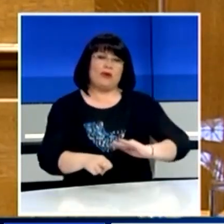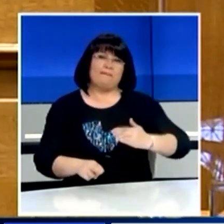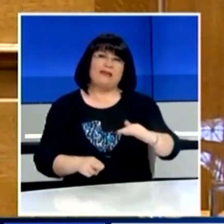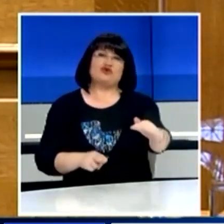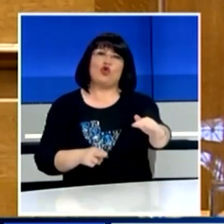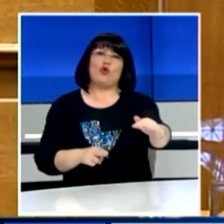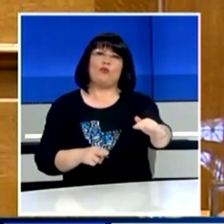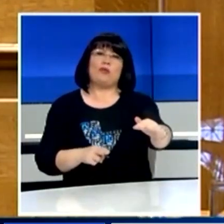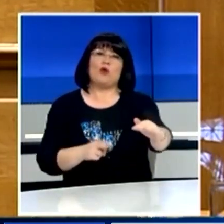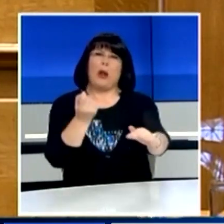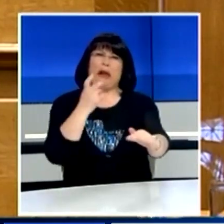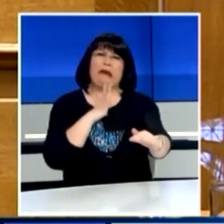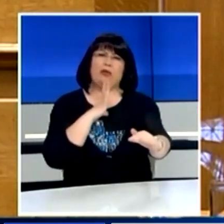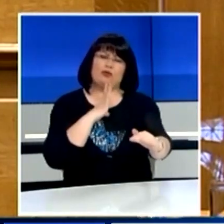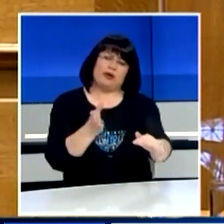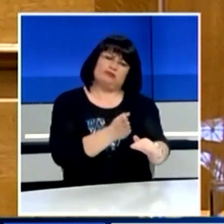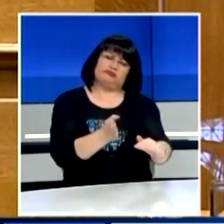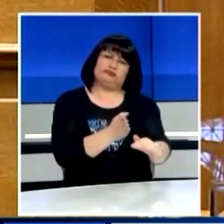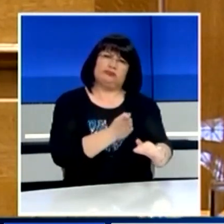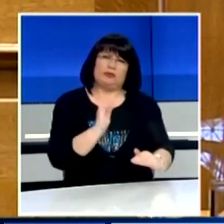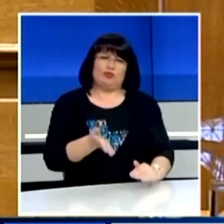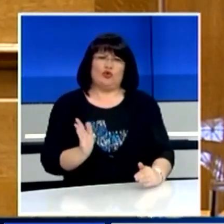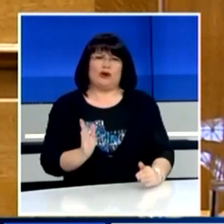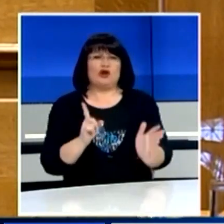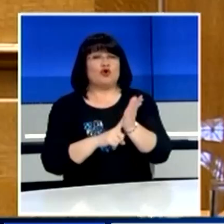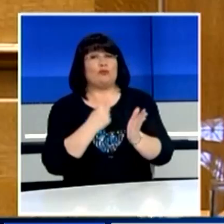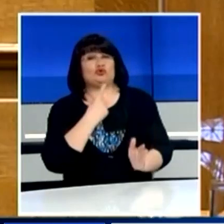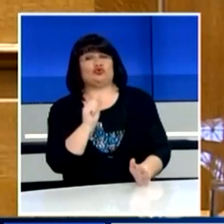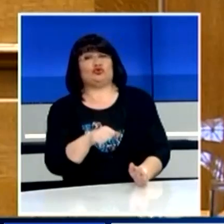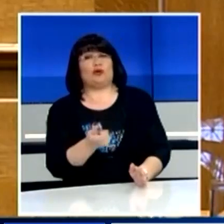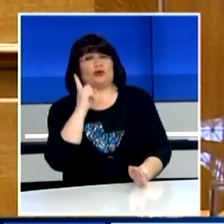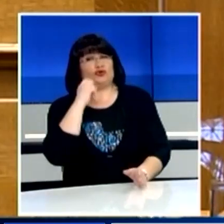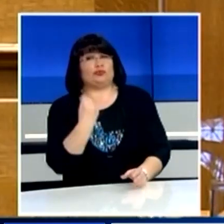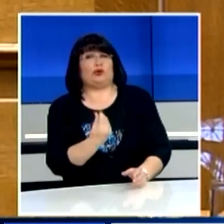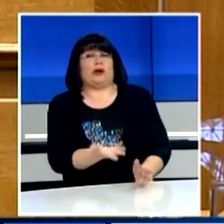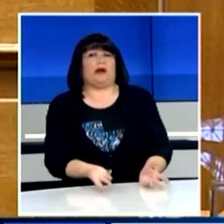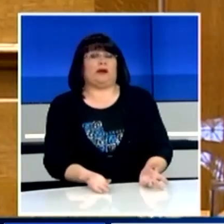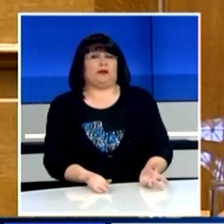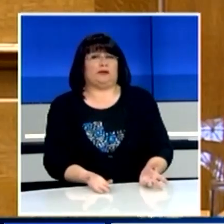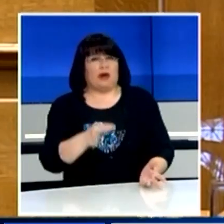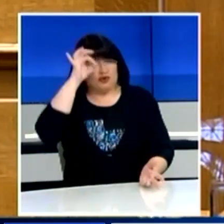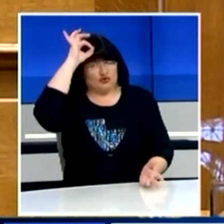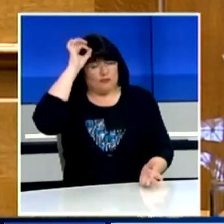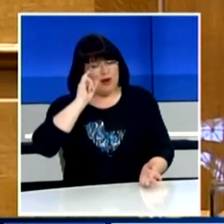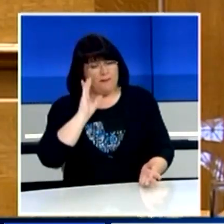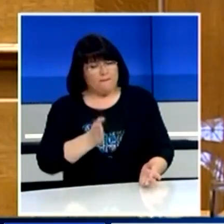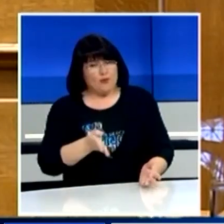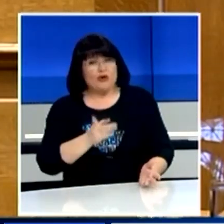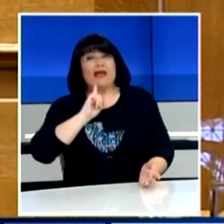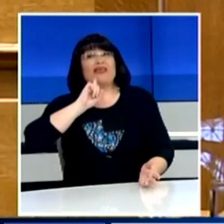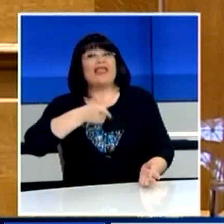πεζοδρόμιο? Δεν προβλέπει. Προβλέπει, κύριε Μητσοτάκη, γιατί το γνωρίζετε καλά. Διότι είναι